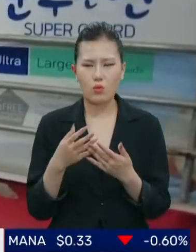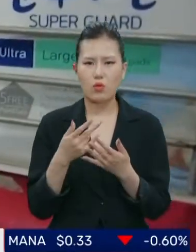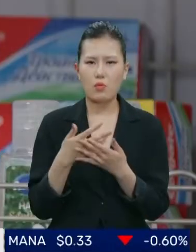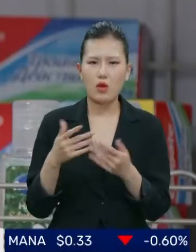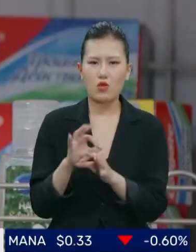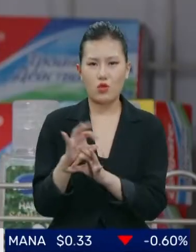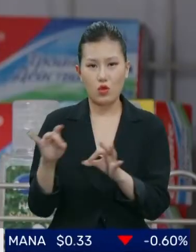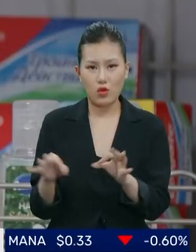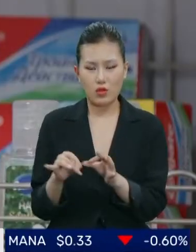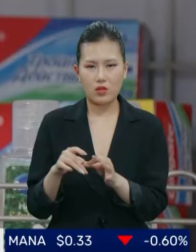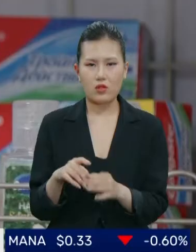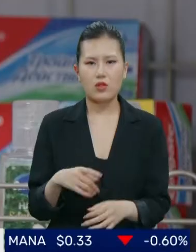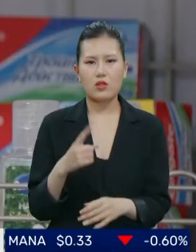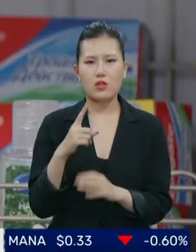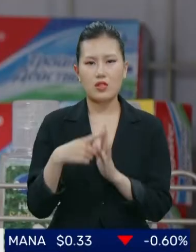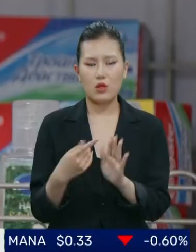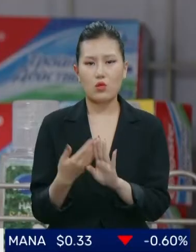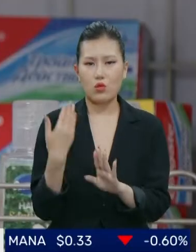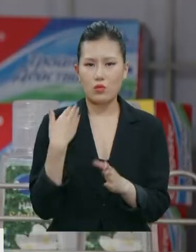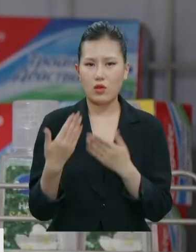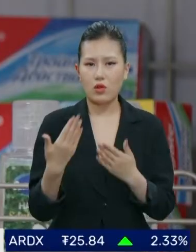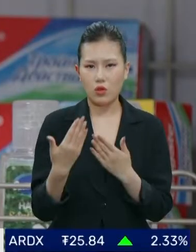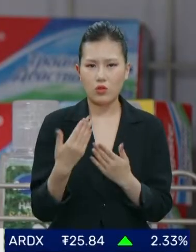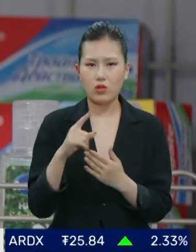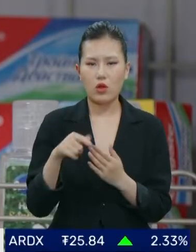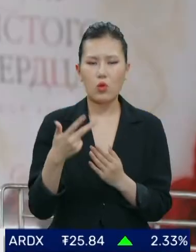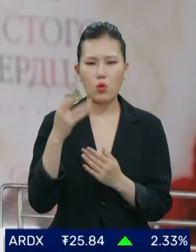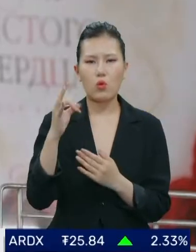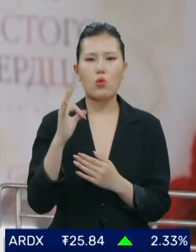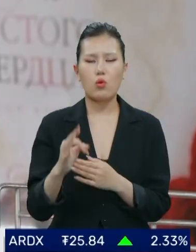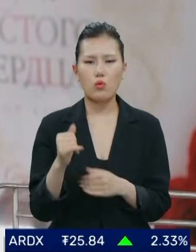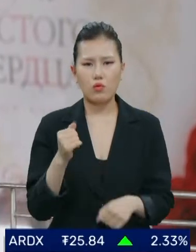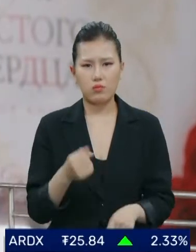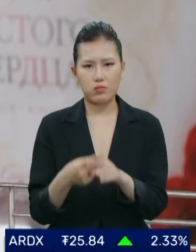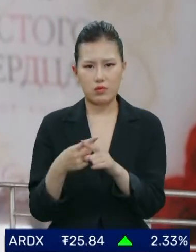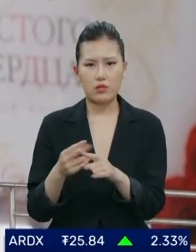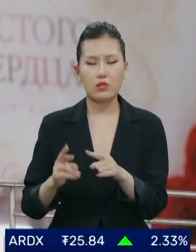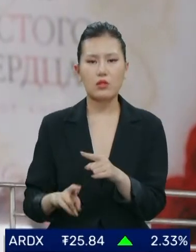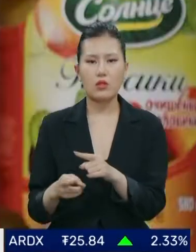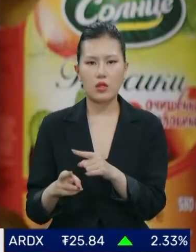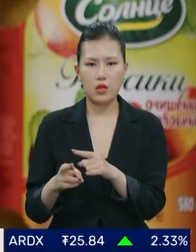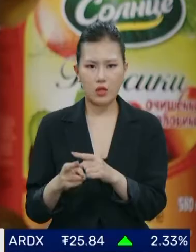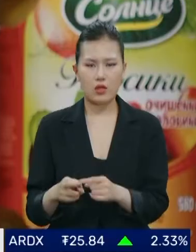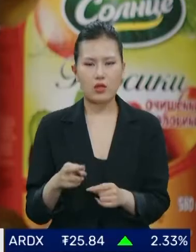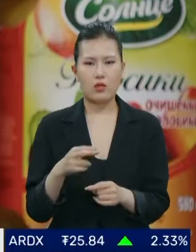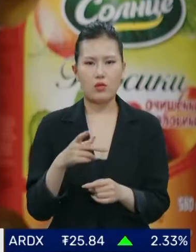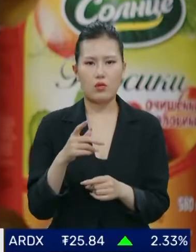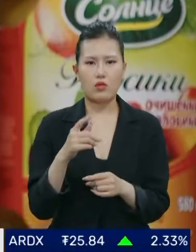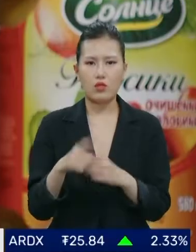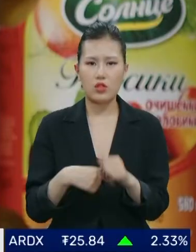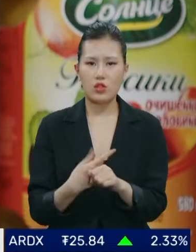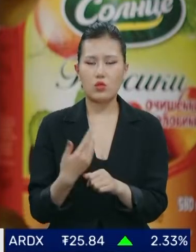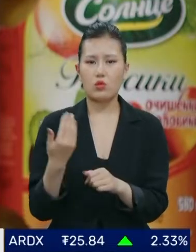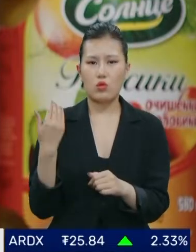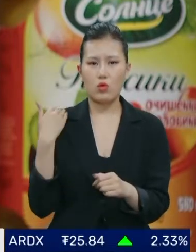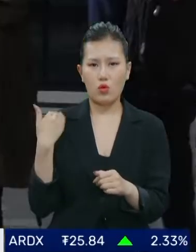11.8%, өмнөх сараас 1.3% өссөн үзүүлэлт гарчээ. Энэ нь инфляцийн нөлөө хөрөн хэрэглээний бараа бүтээгдэхүүний үнийн өсөлтийг өмнөх оноос ялгаагүй